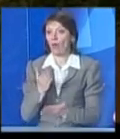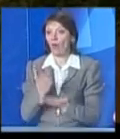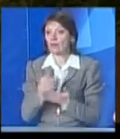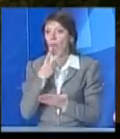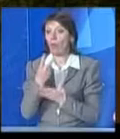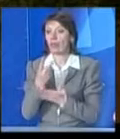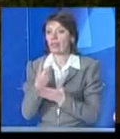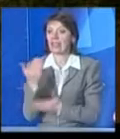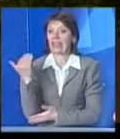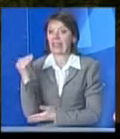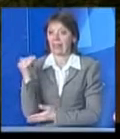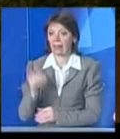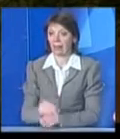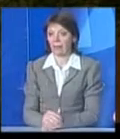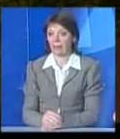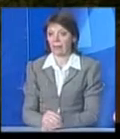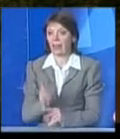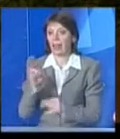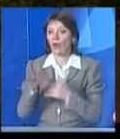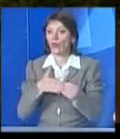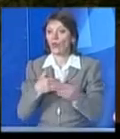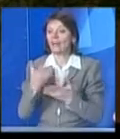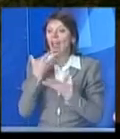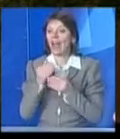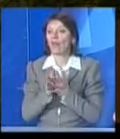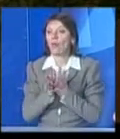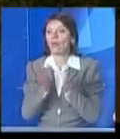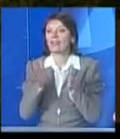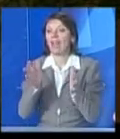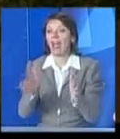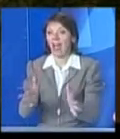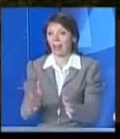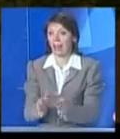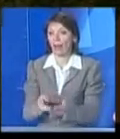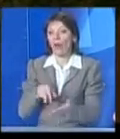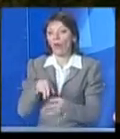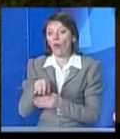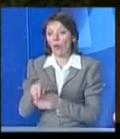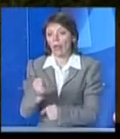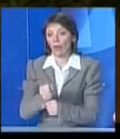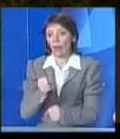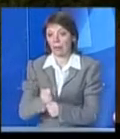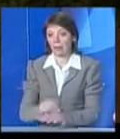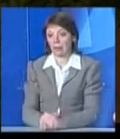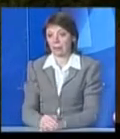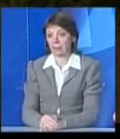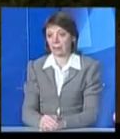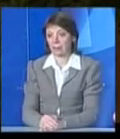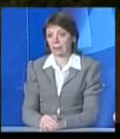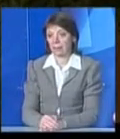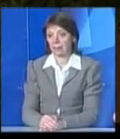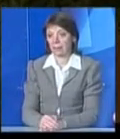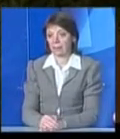подивіться, як дитина, як вона ручки гарно простягає до мами, як вона перші кроки топає, як